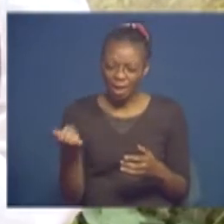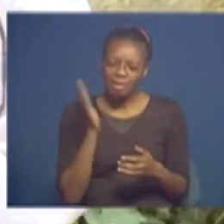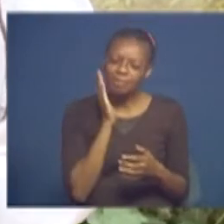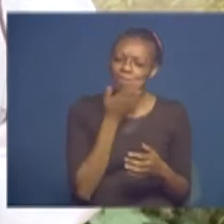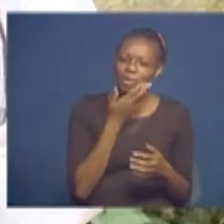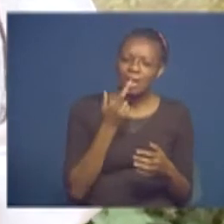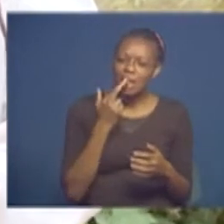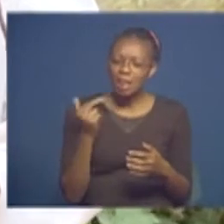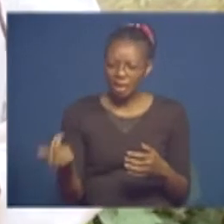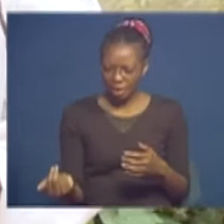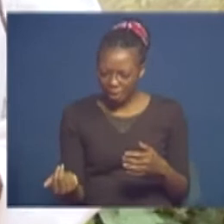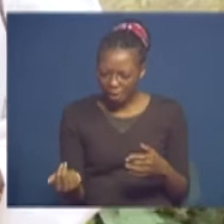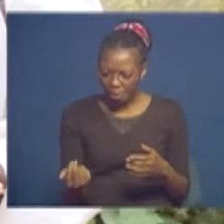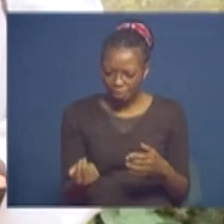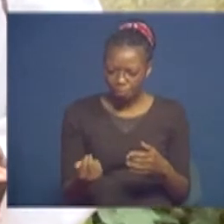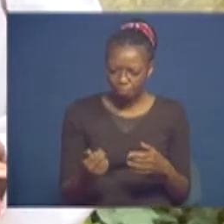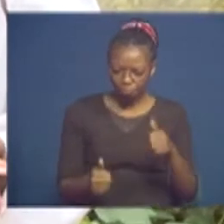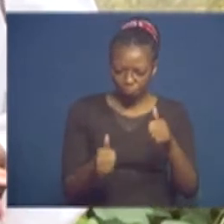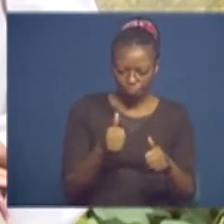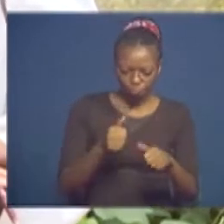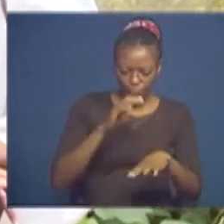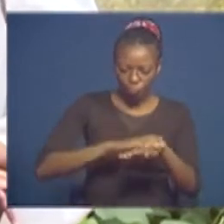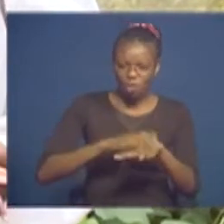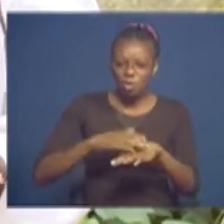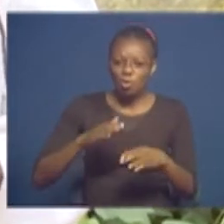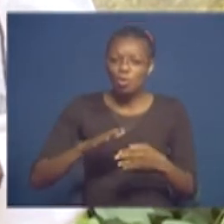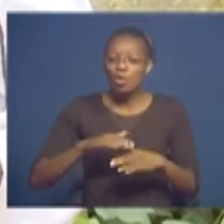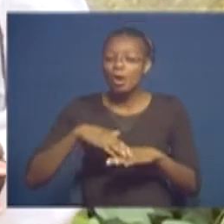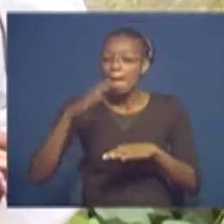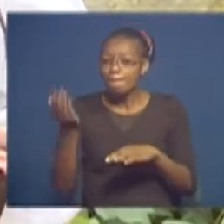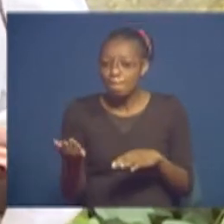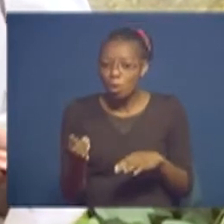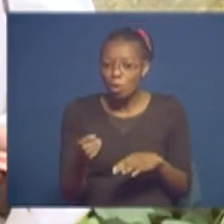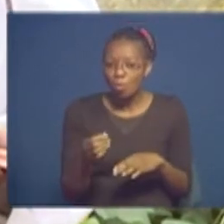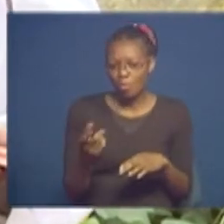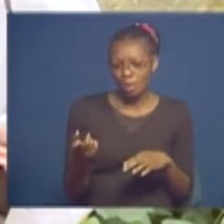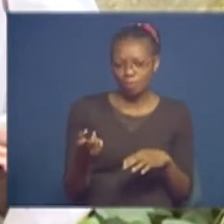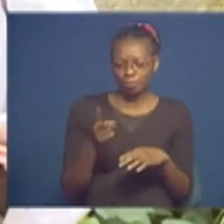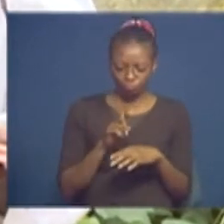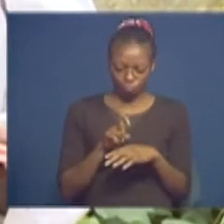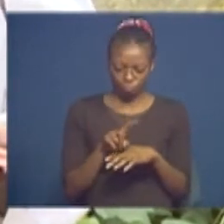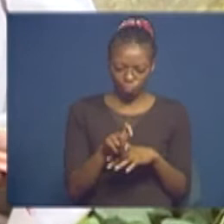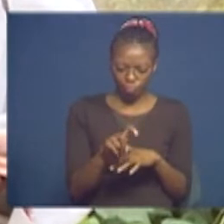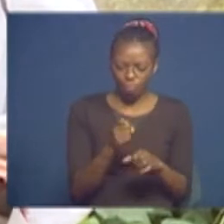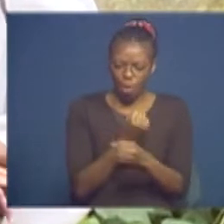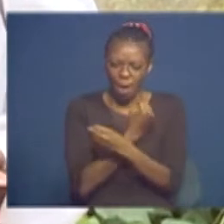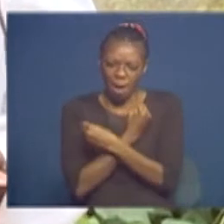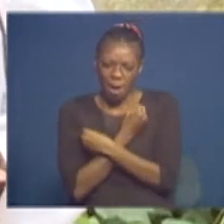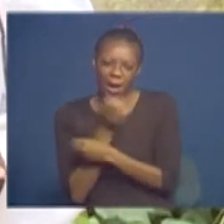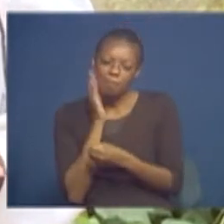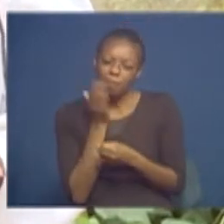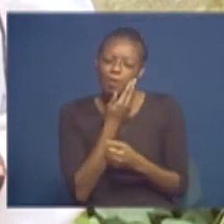unafanya hizi mbegu zipendwe na wadudu. Wadudu ambao ninaangalia kwa hii utafiti